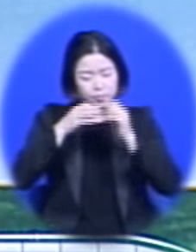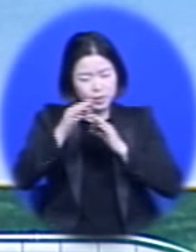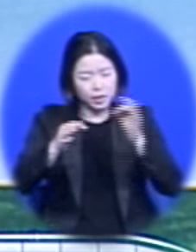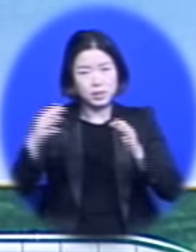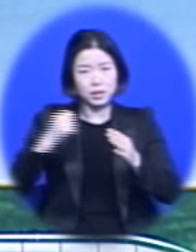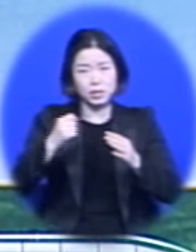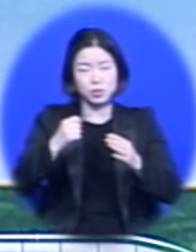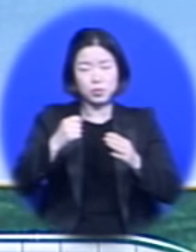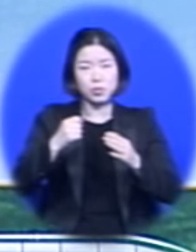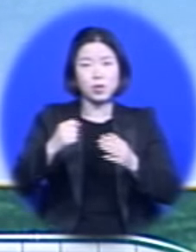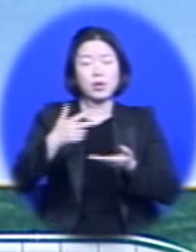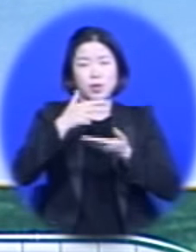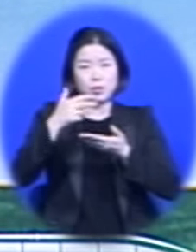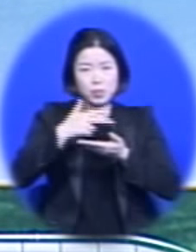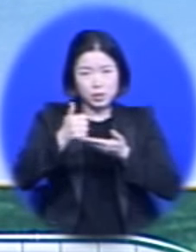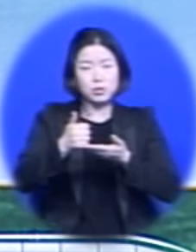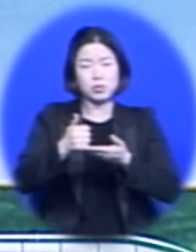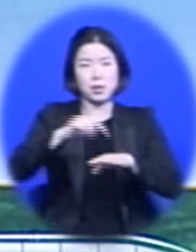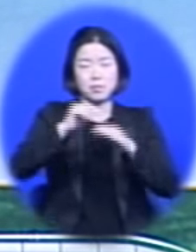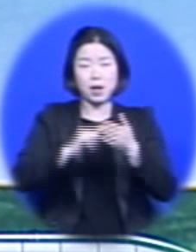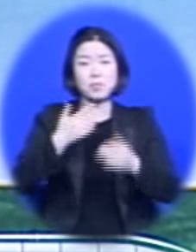기도하시는 주님의 마음을 아는 사람이에요.